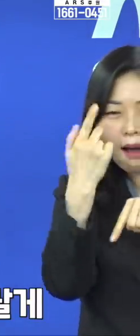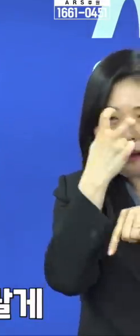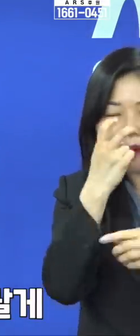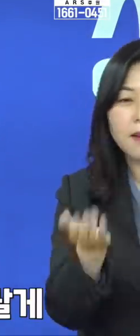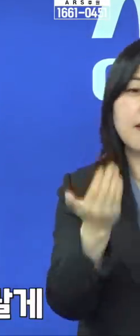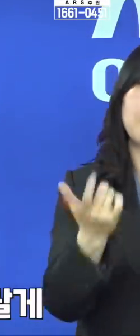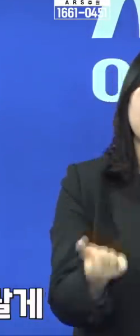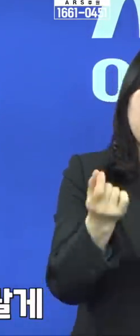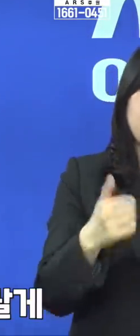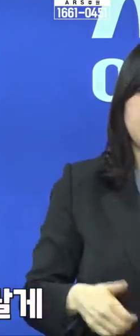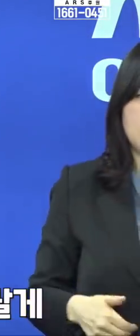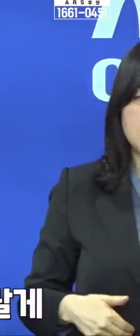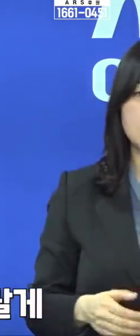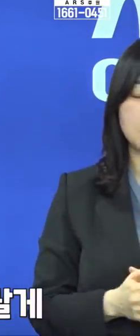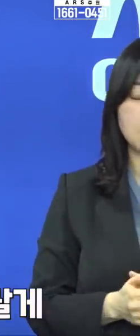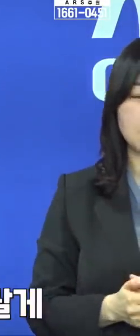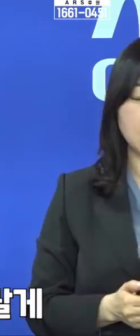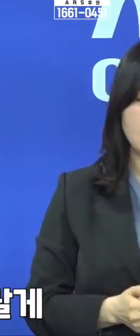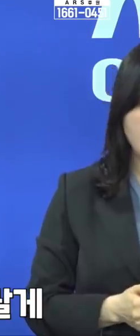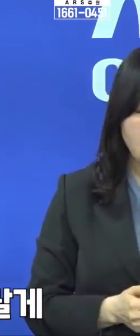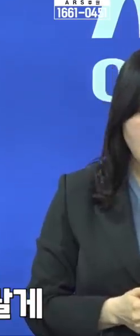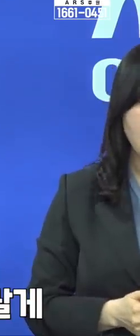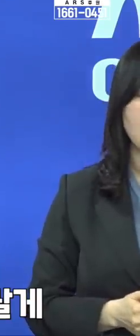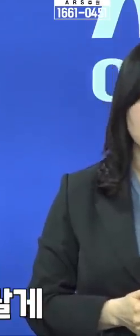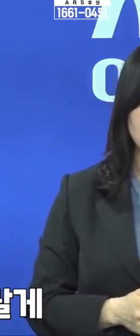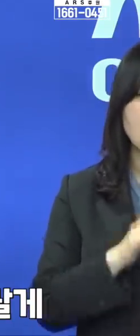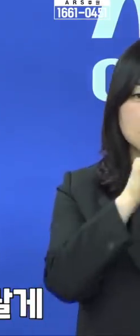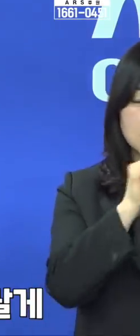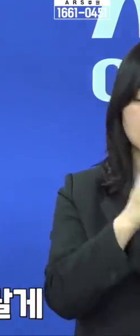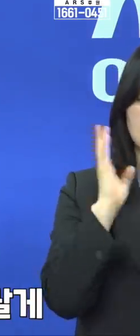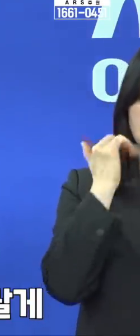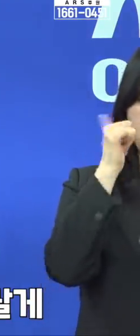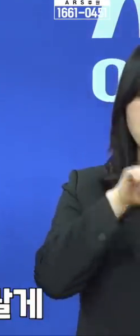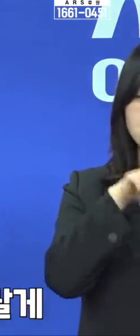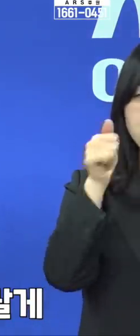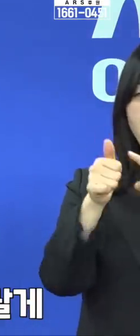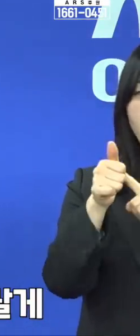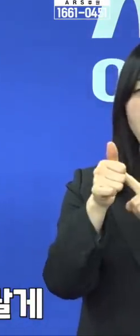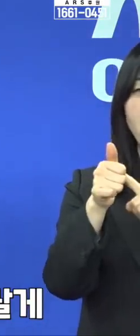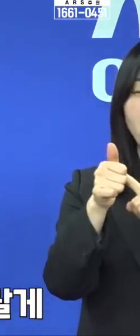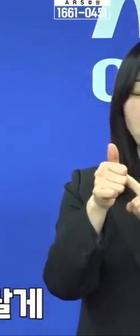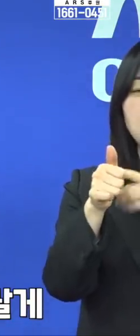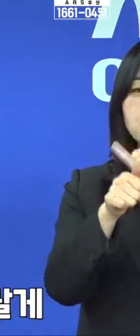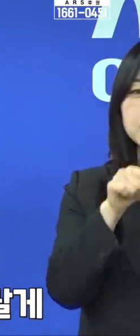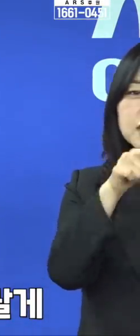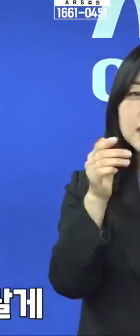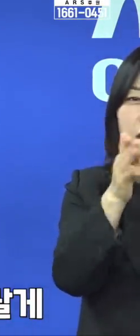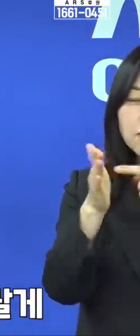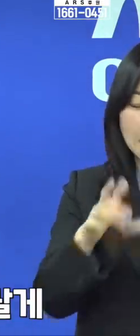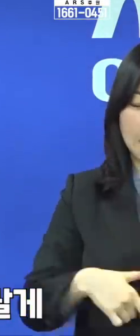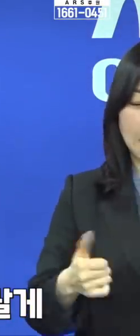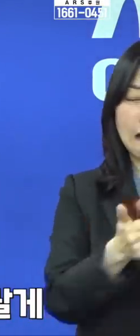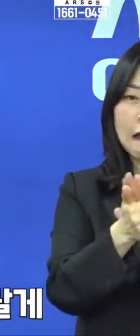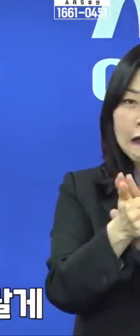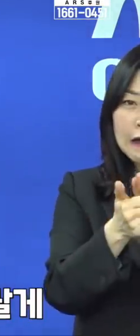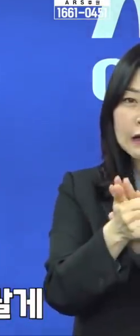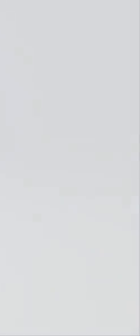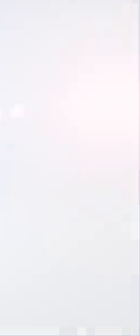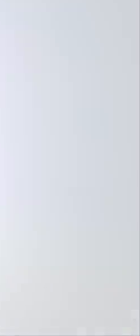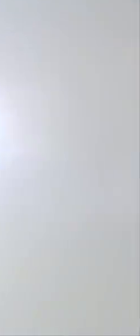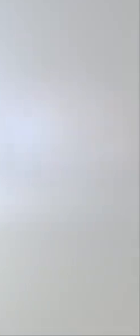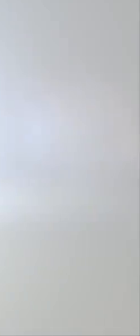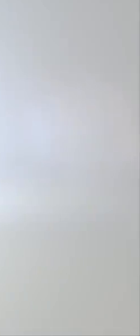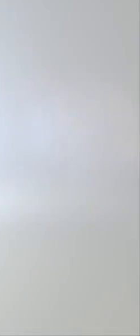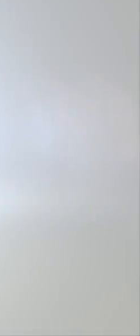수사기관이 대통령 후보 부인이라 봐줬다는 치명적인 오명에 휩싸이는 일이 없길 바란다.